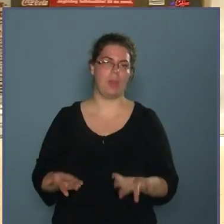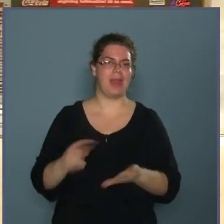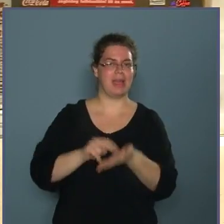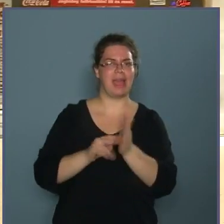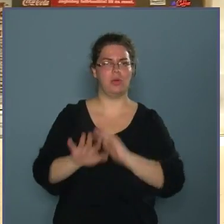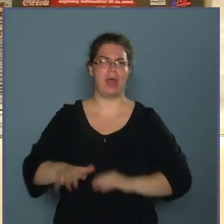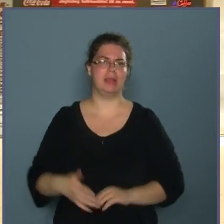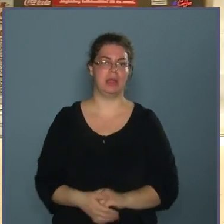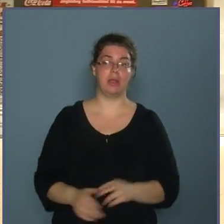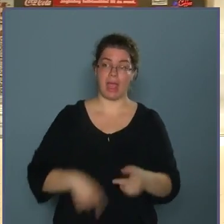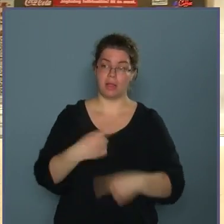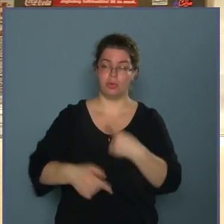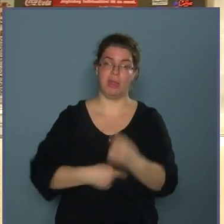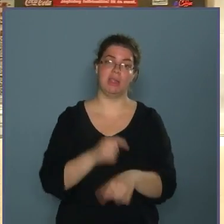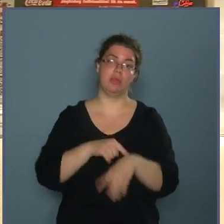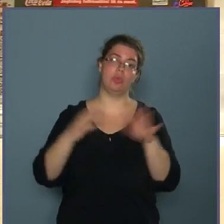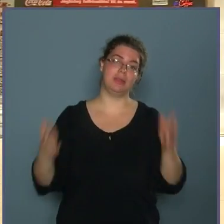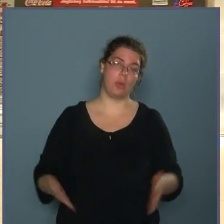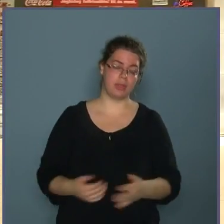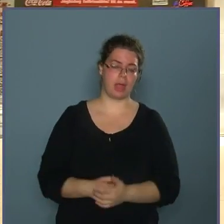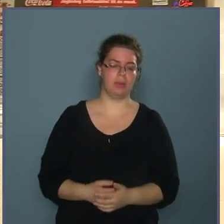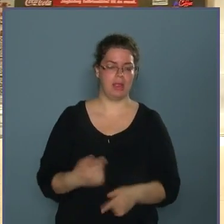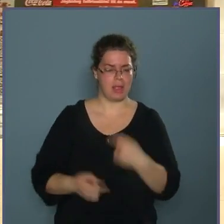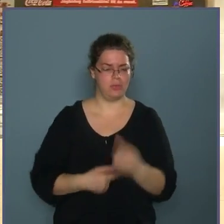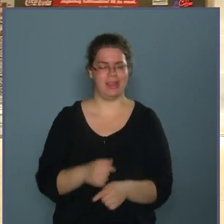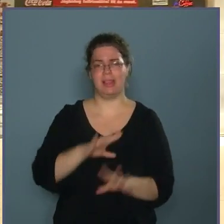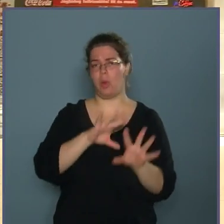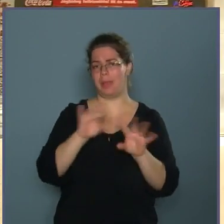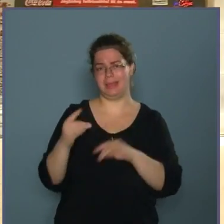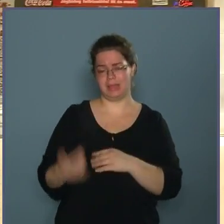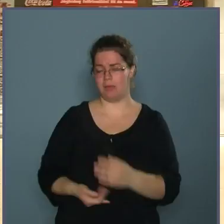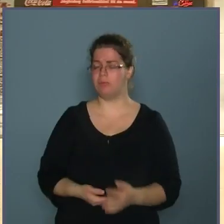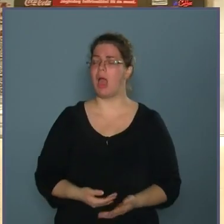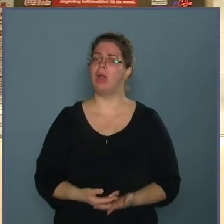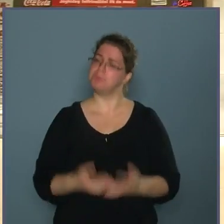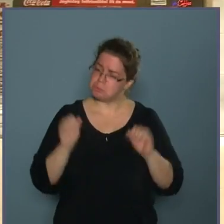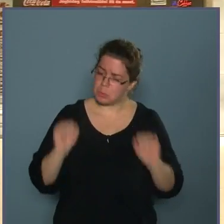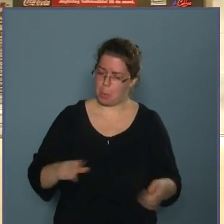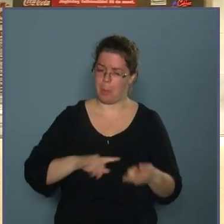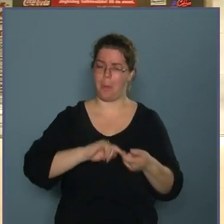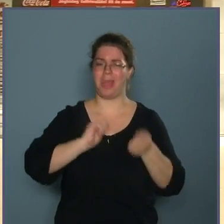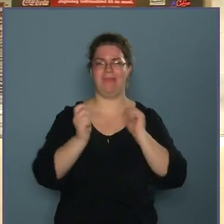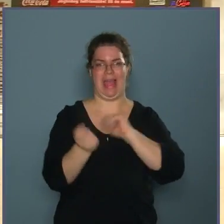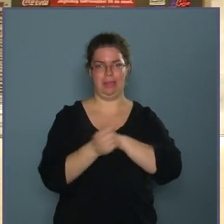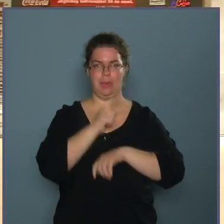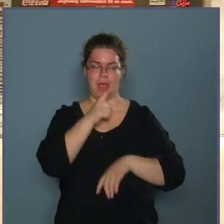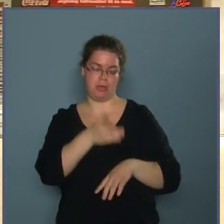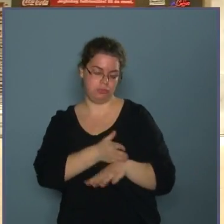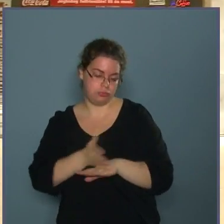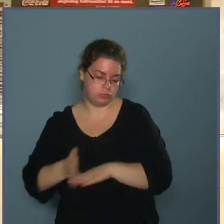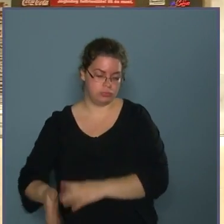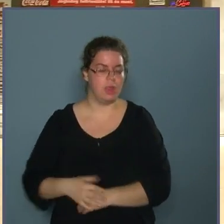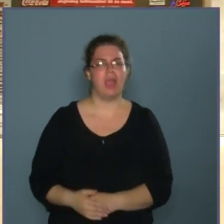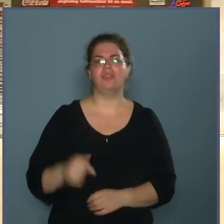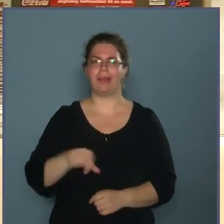az elkövetkezendő időszakban, az elkövetkezendő 10 évben egy nagyon komoly változáson fog keresztül menni, és ennek